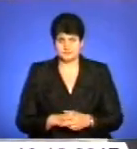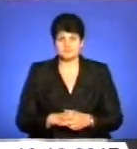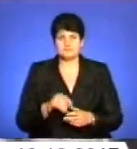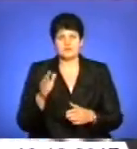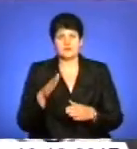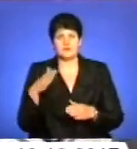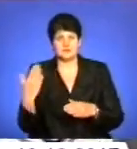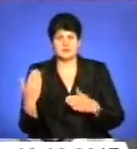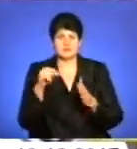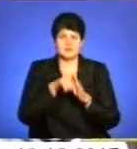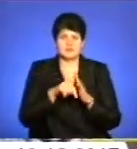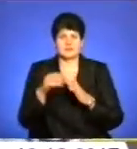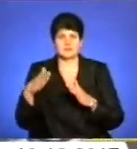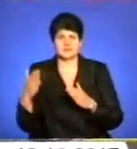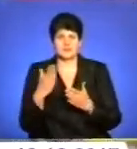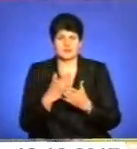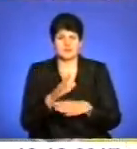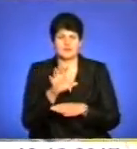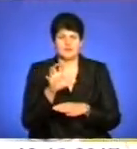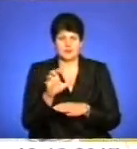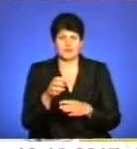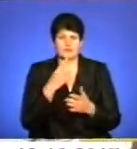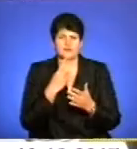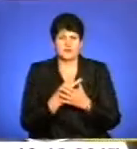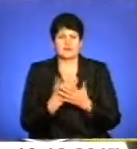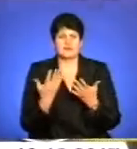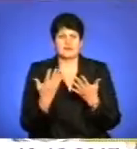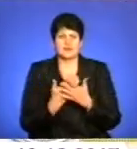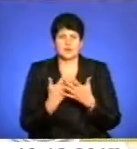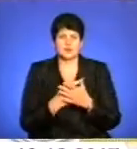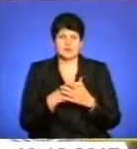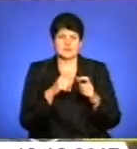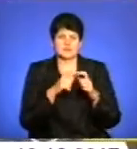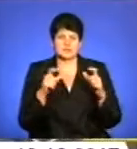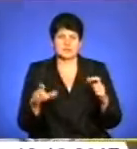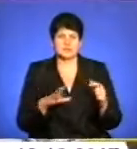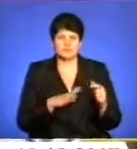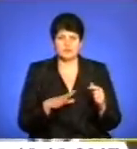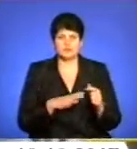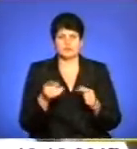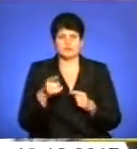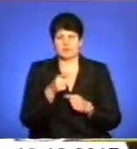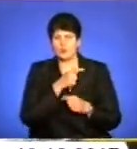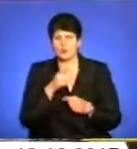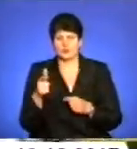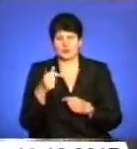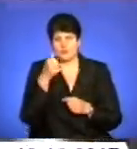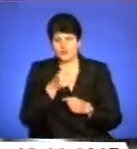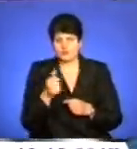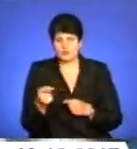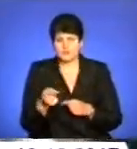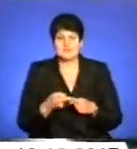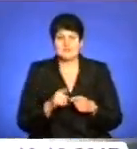є фотографії в вигляді кінострічки з тих подій, які відбулися протягом року у Тернополі. Це, відповідно,